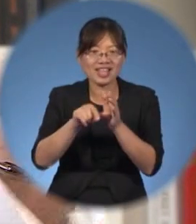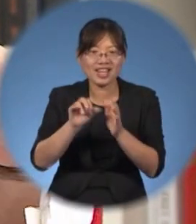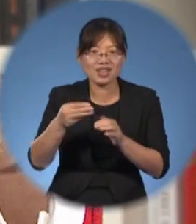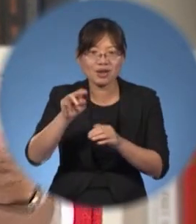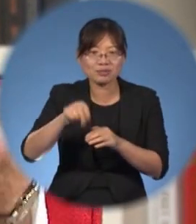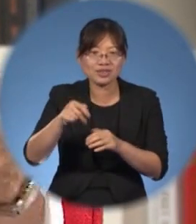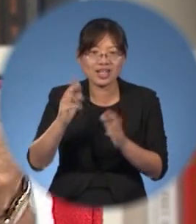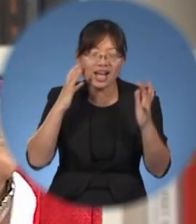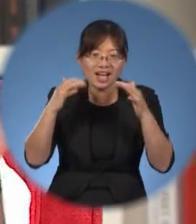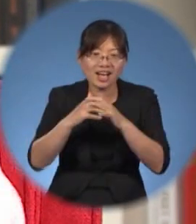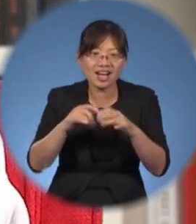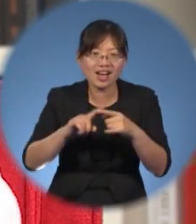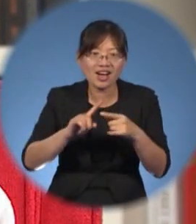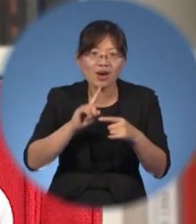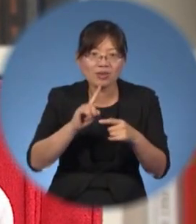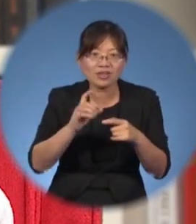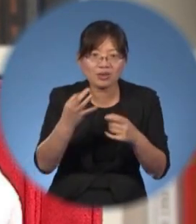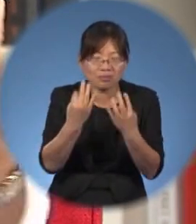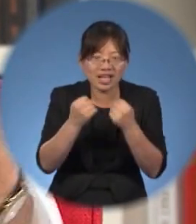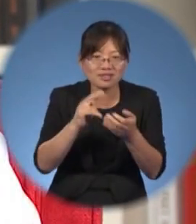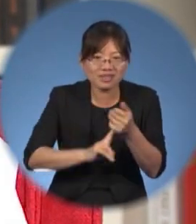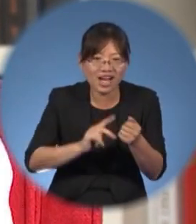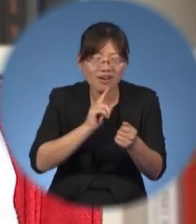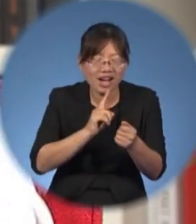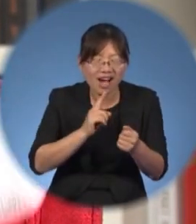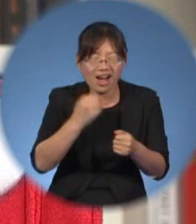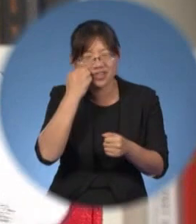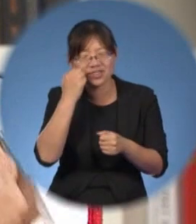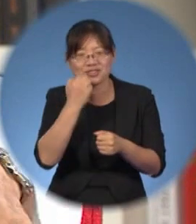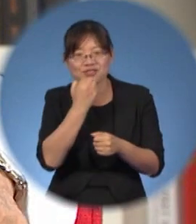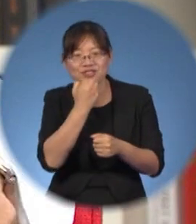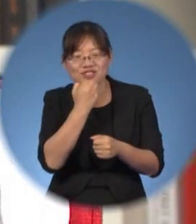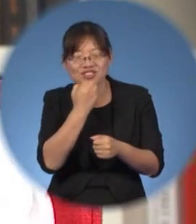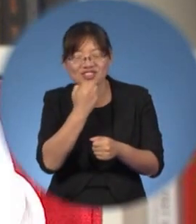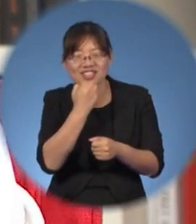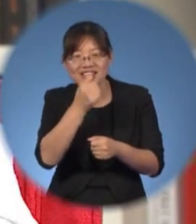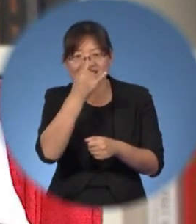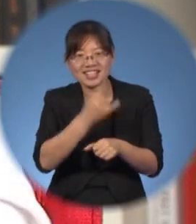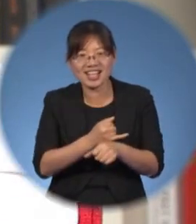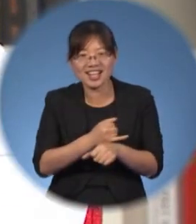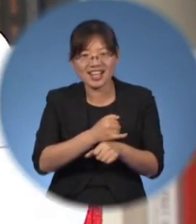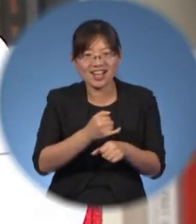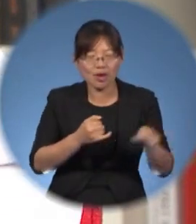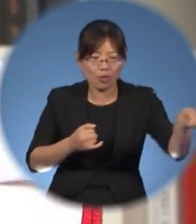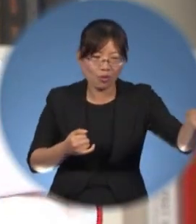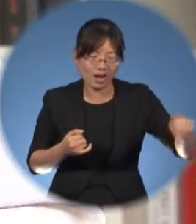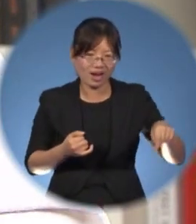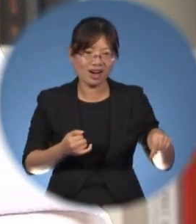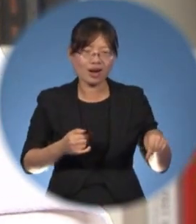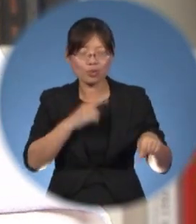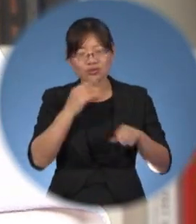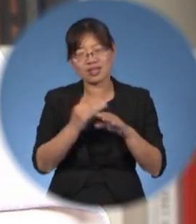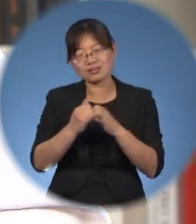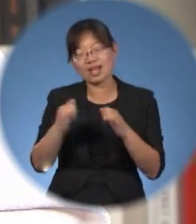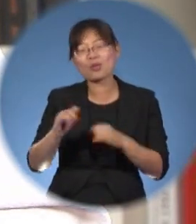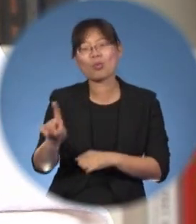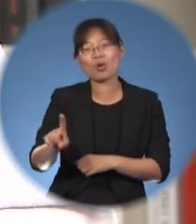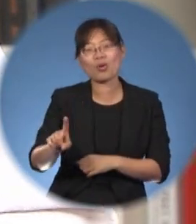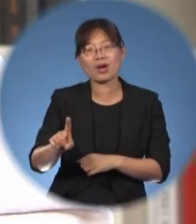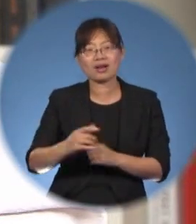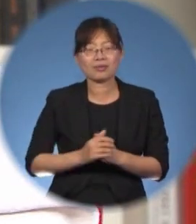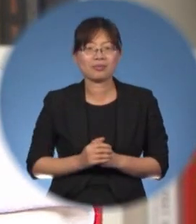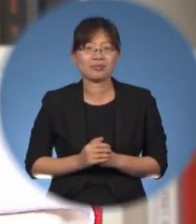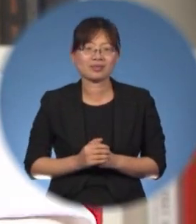뭉치만 다오 가서 그냥 돈 네, 많이 받고 네. 팔게 뭐 이러더니 막 웃었어요. 그러고 나오니까 이 쟤들이 그래요.